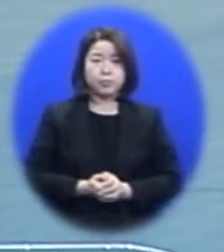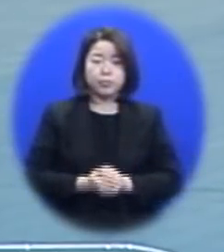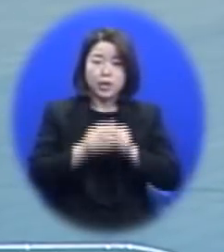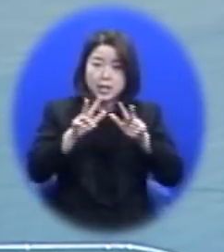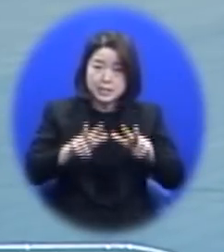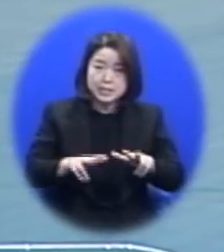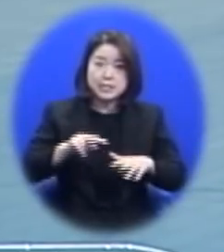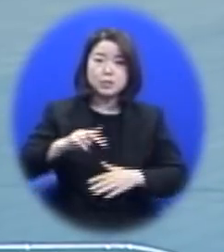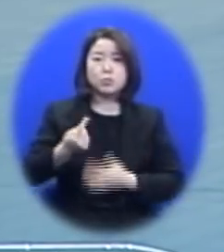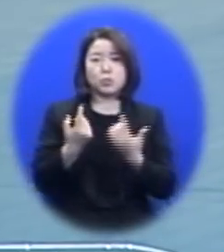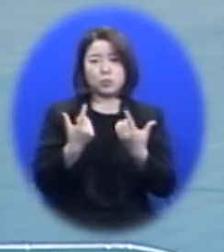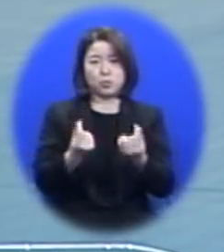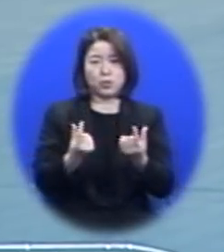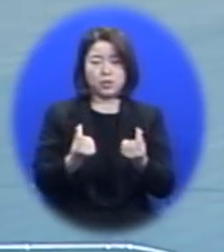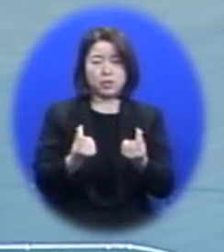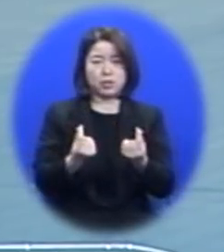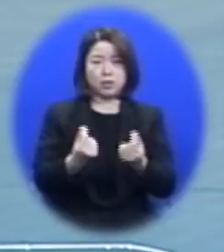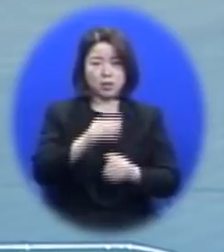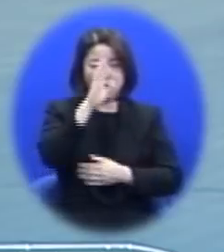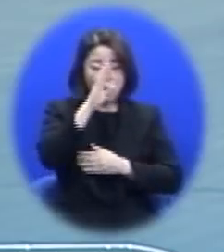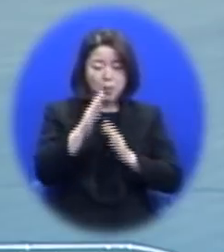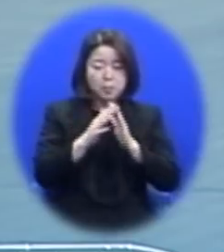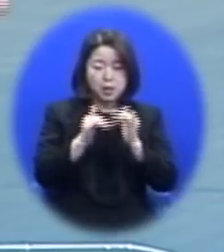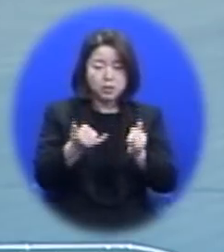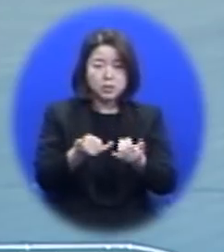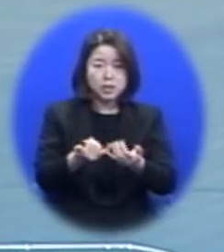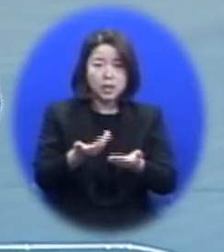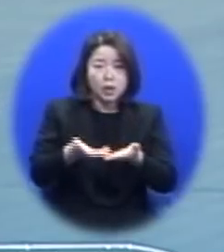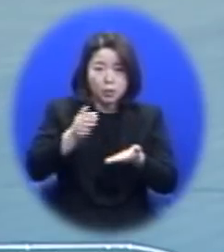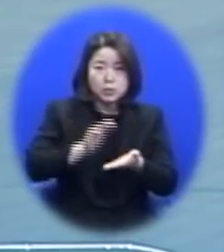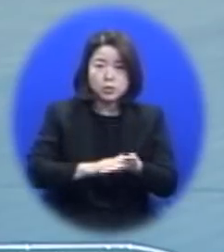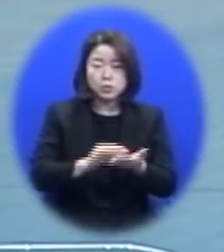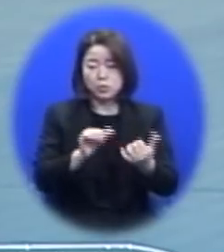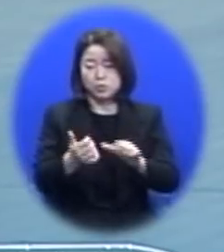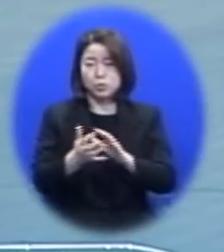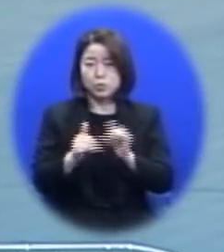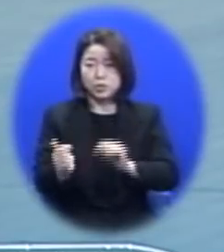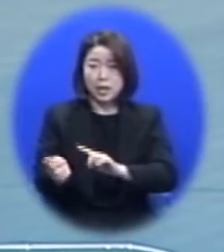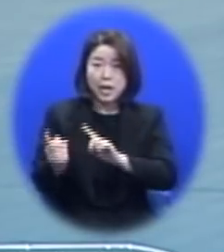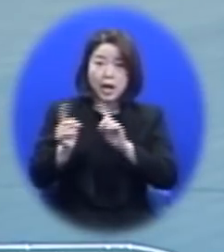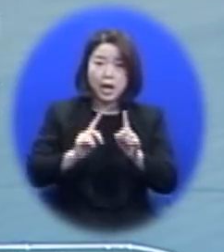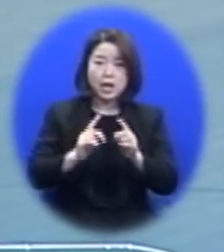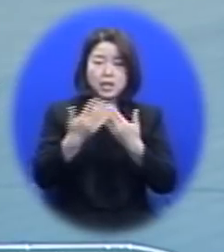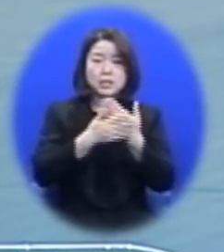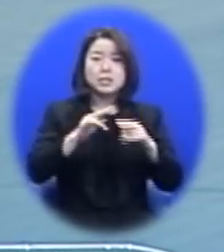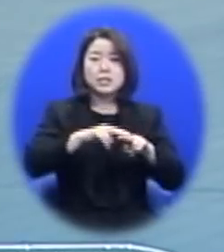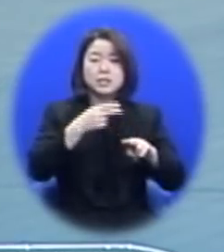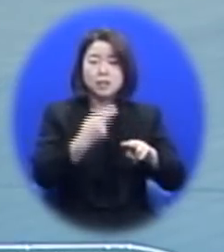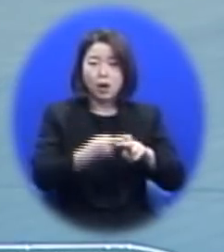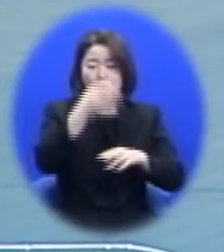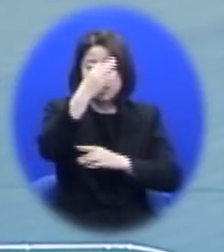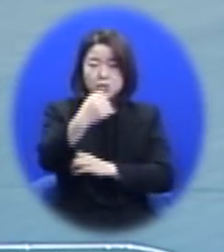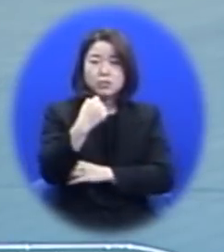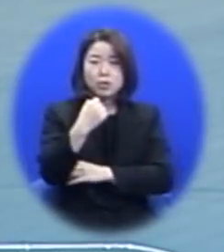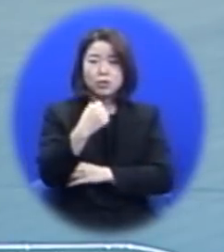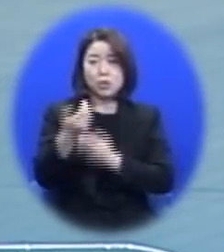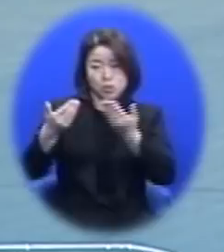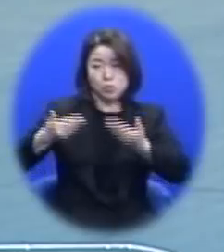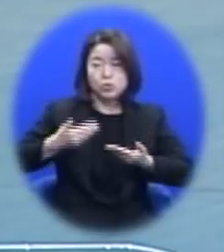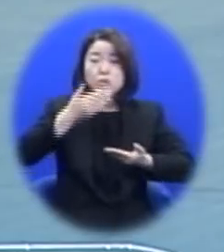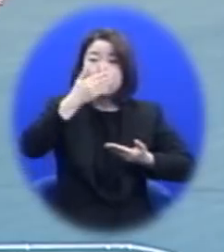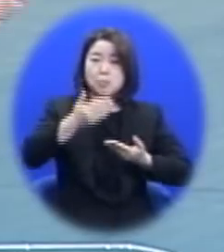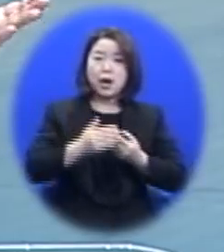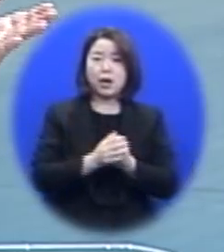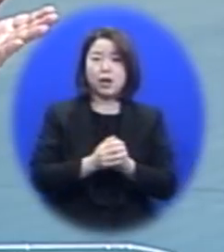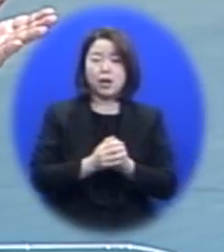지금도 마찬가지입니다. 병자를 고치고 죽은 자도 살려내는 이런 은사와 능력은 하나님이 주실 수 있어요. 근데